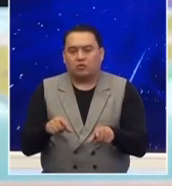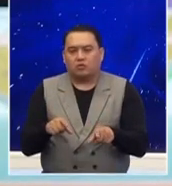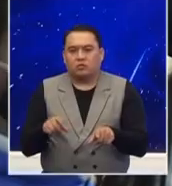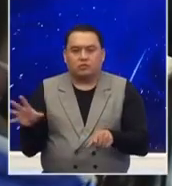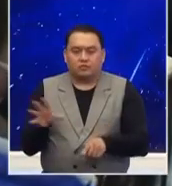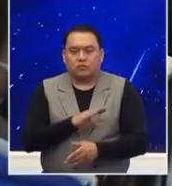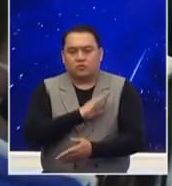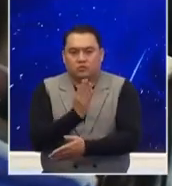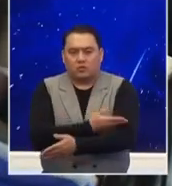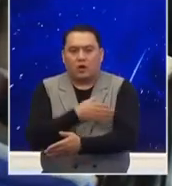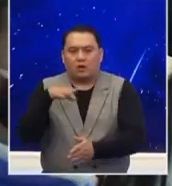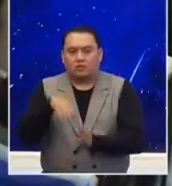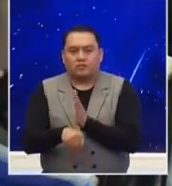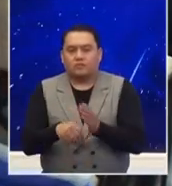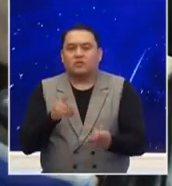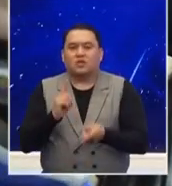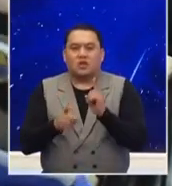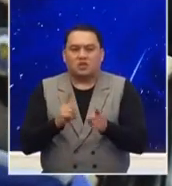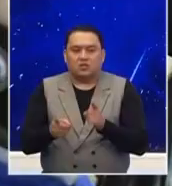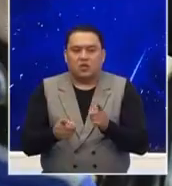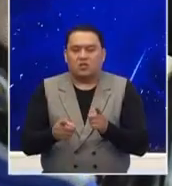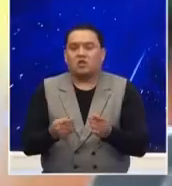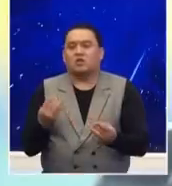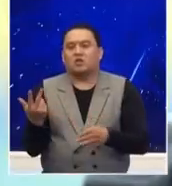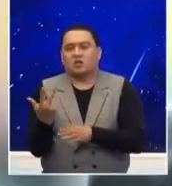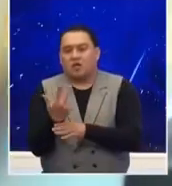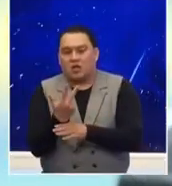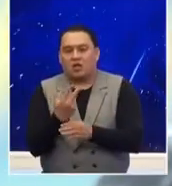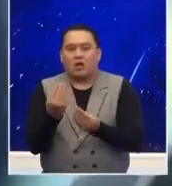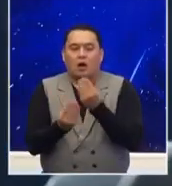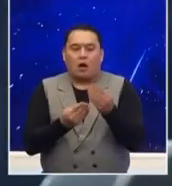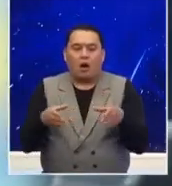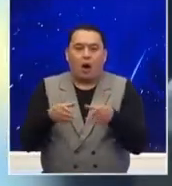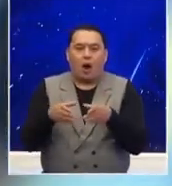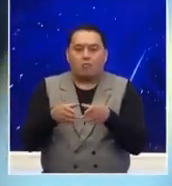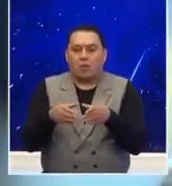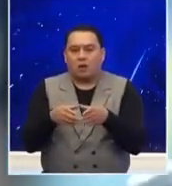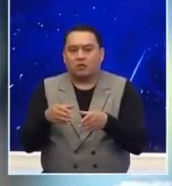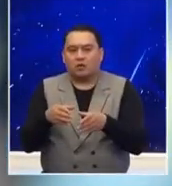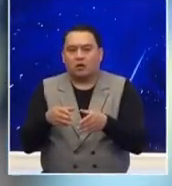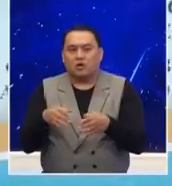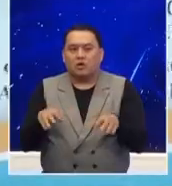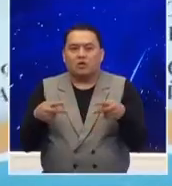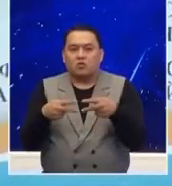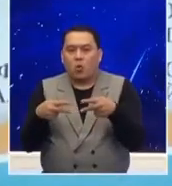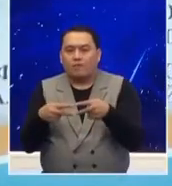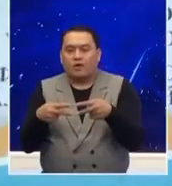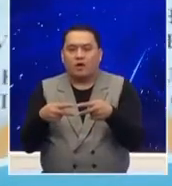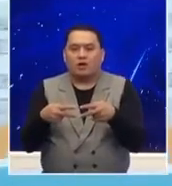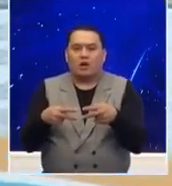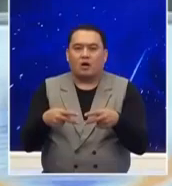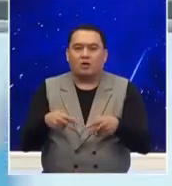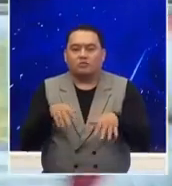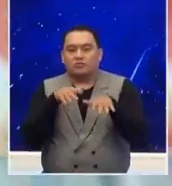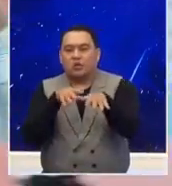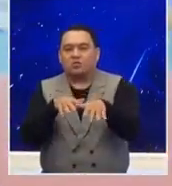последнего. Третья партия оказалась действительно эмоционально напряженной. В течение всей игры команды по забитым мячам шли вровень. Но ЖТСУ, отыграв хорошо как в